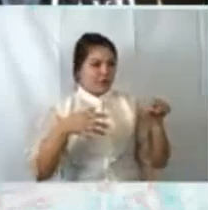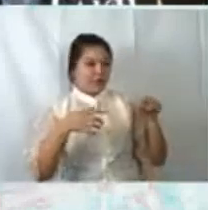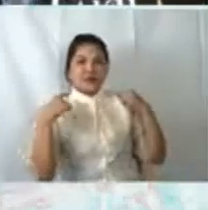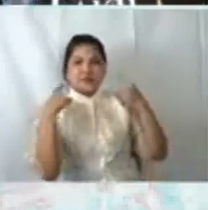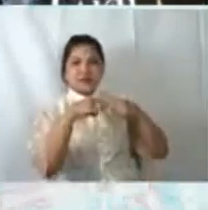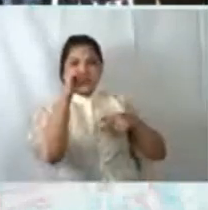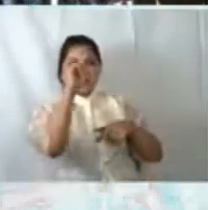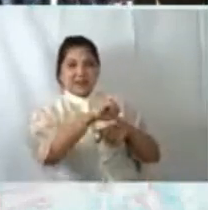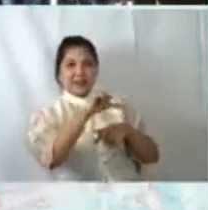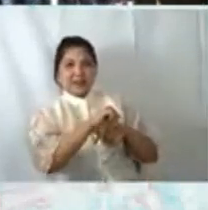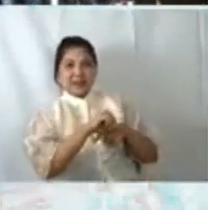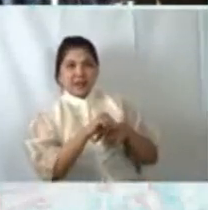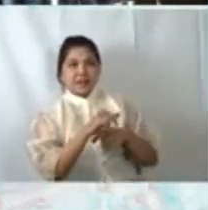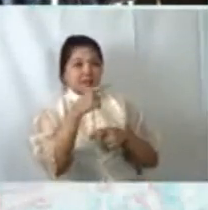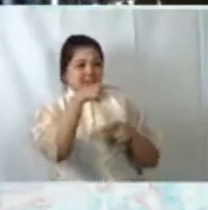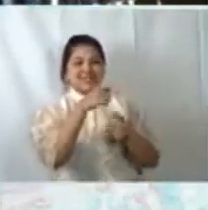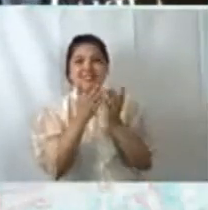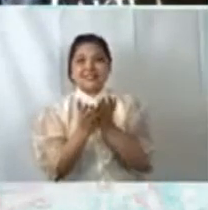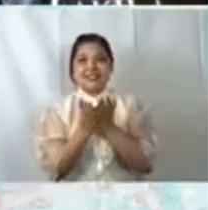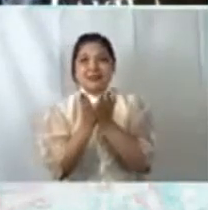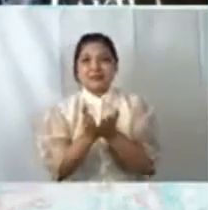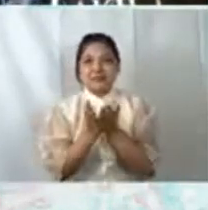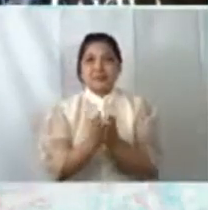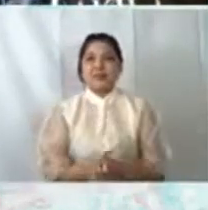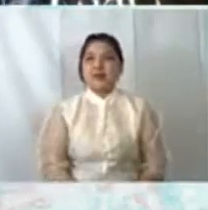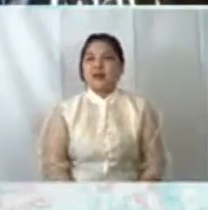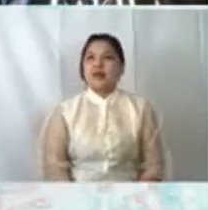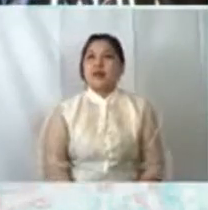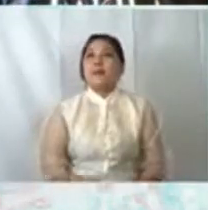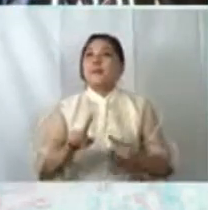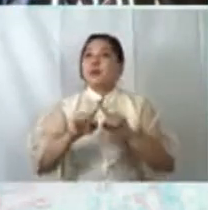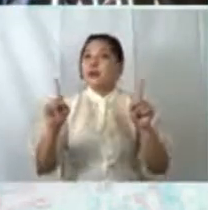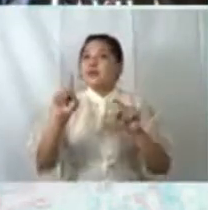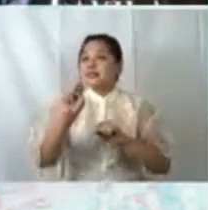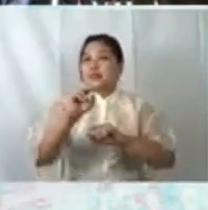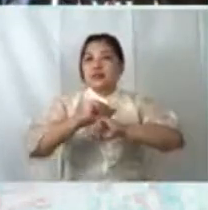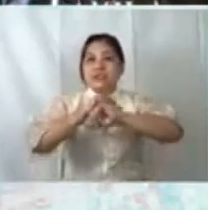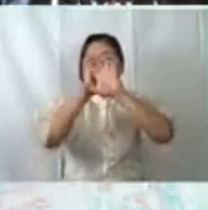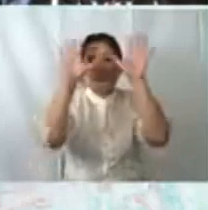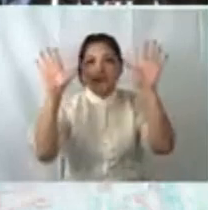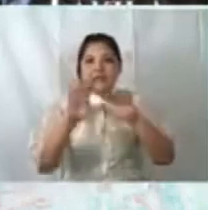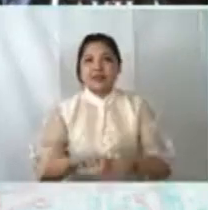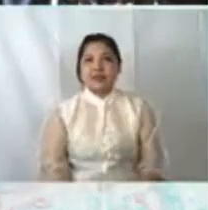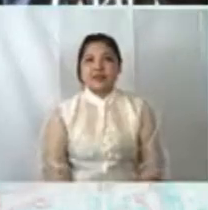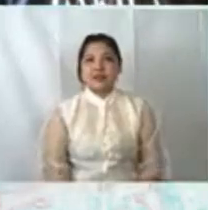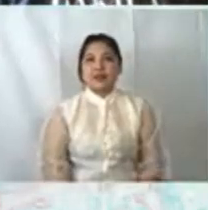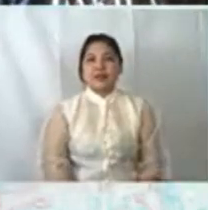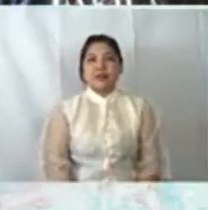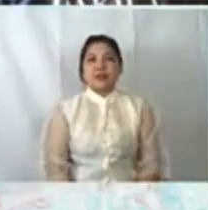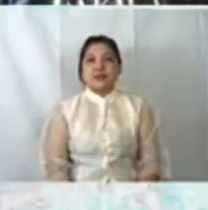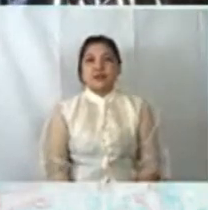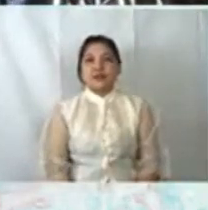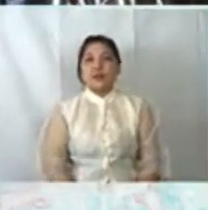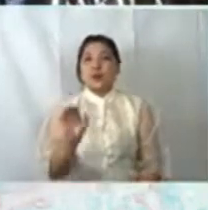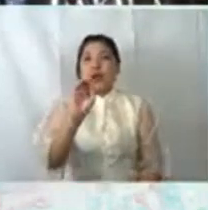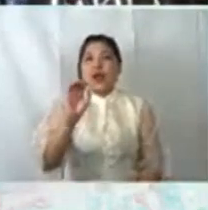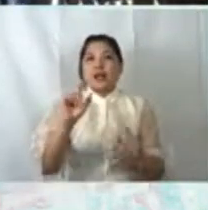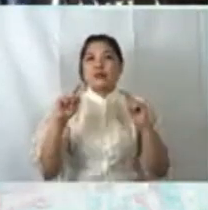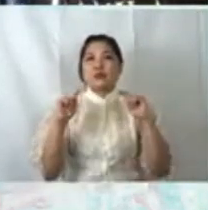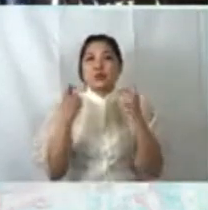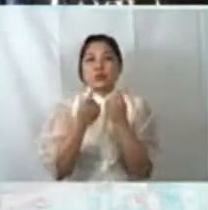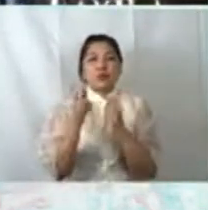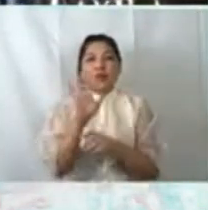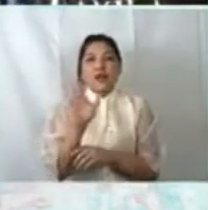sa mga barko niya. But we have to clarify, they did not have ground troops.